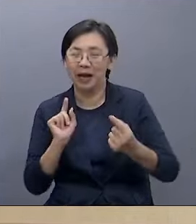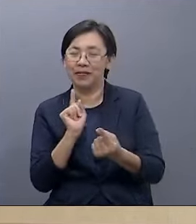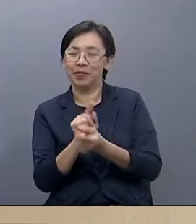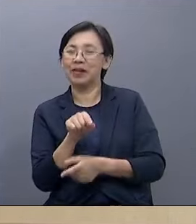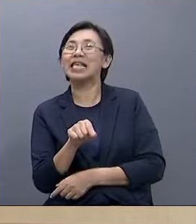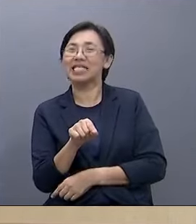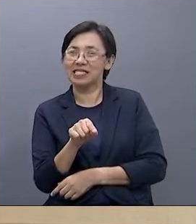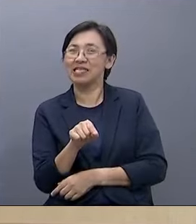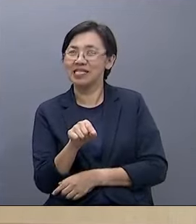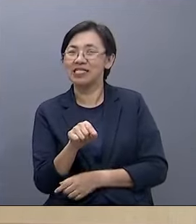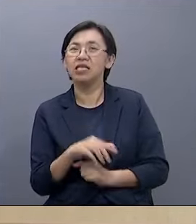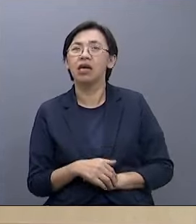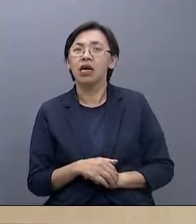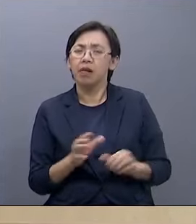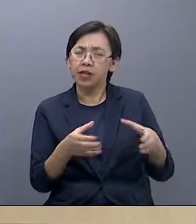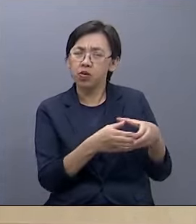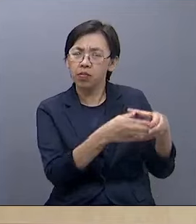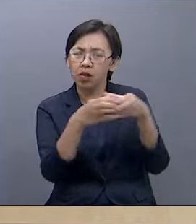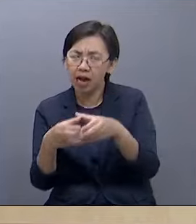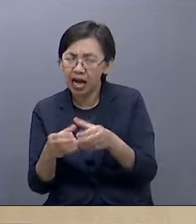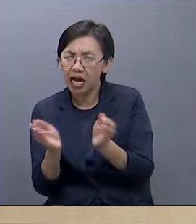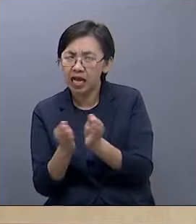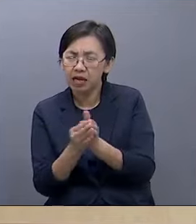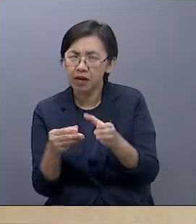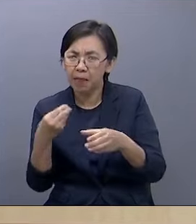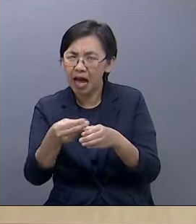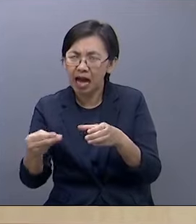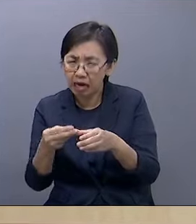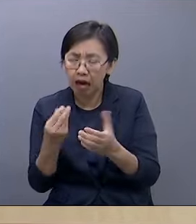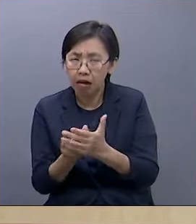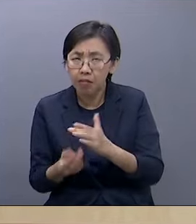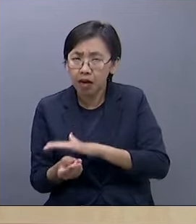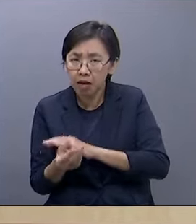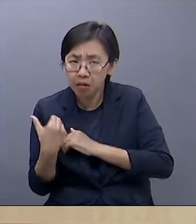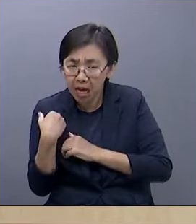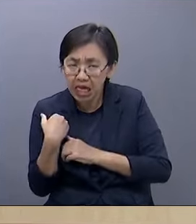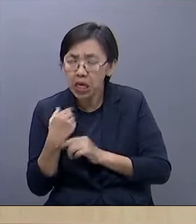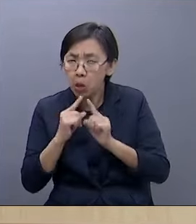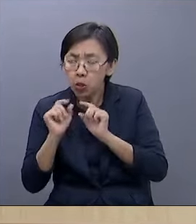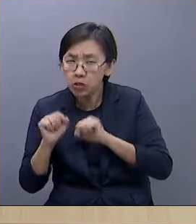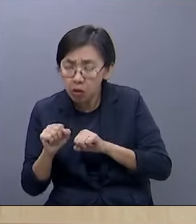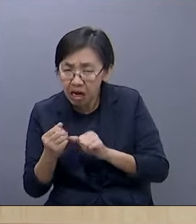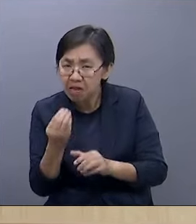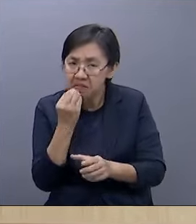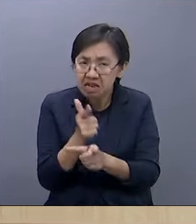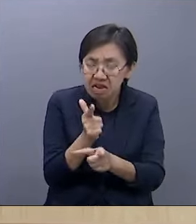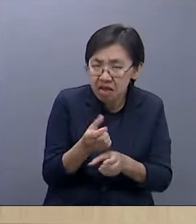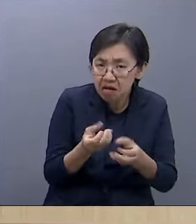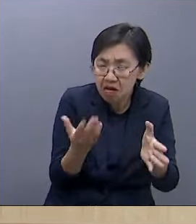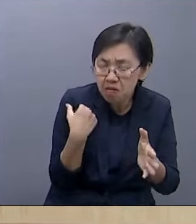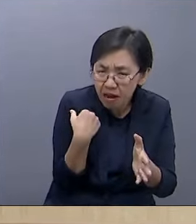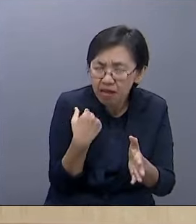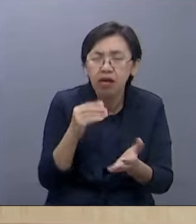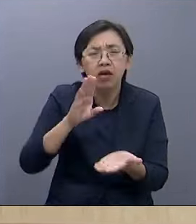แบบเนี้ที่คุณมาเป็นกลุ่มเป็นก้อนแล้วก็ลงคะแนนให้การแบเมีการให้เงินมีการให้ประโยชน์มีการจัดเลี้ยงอย่างเงี้ยมันเนี่ยเรากำลัง